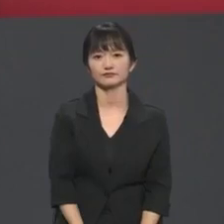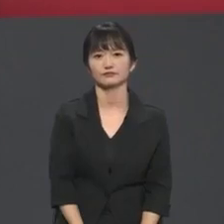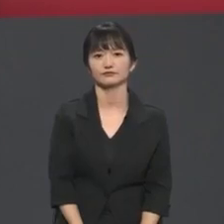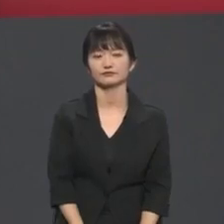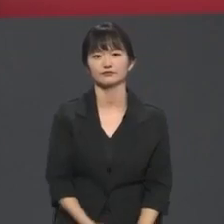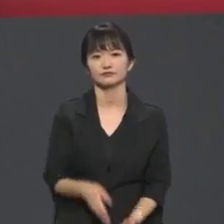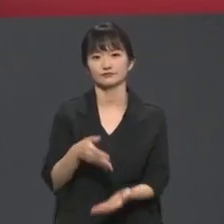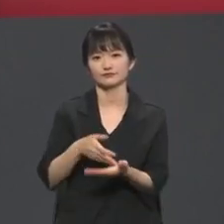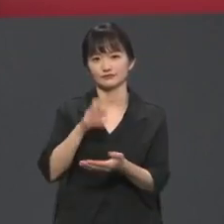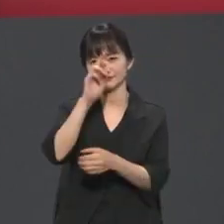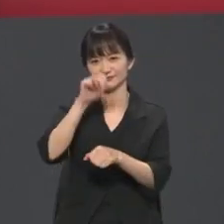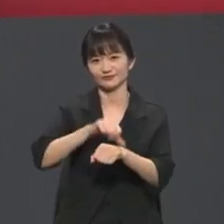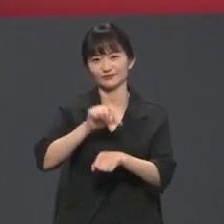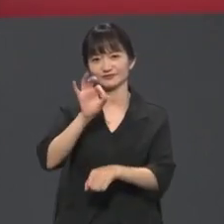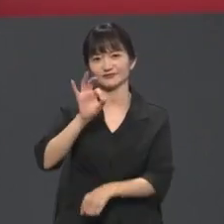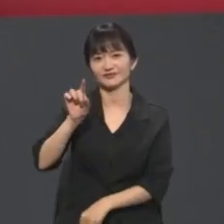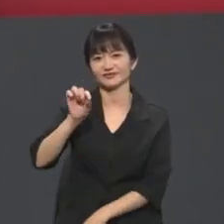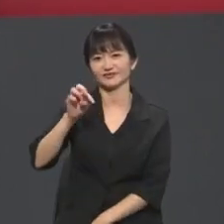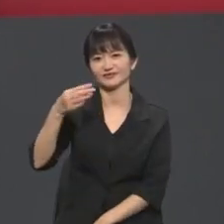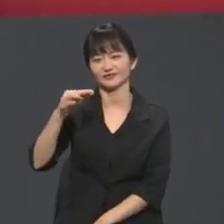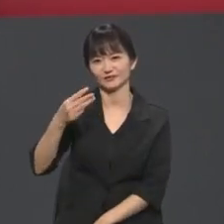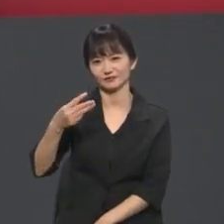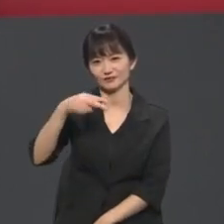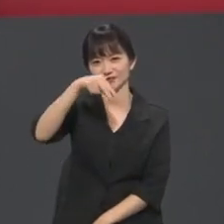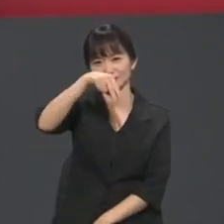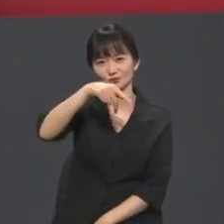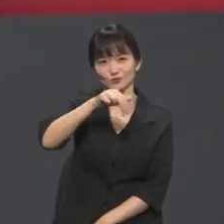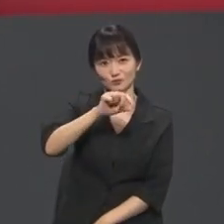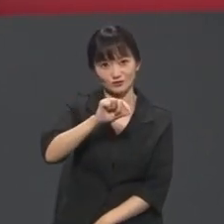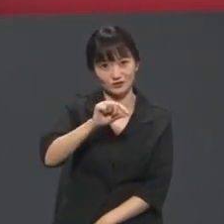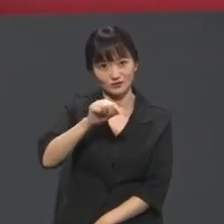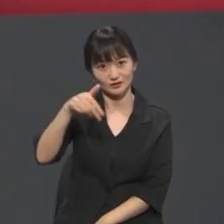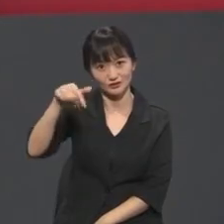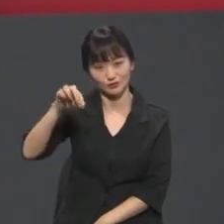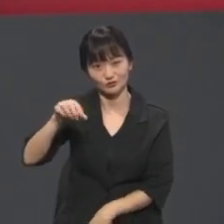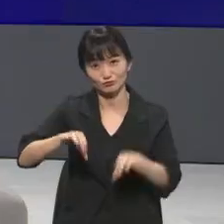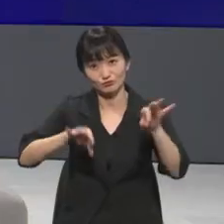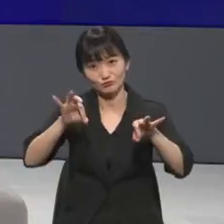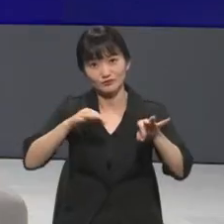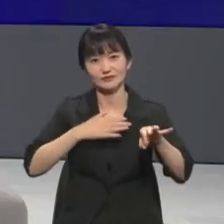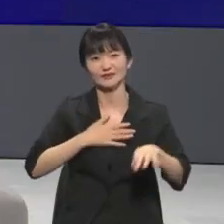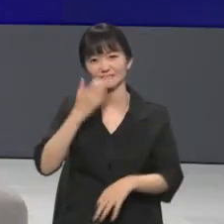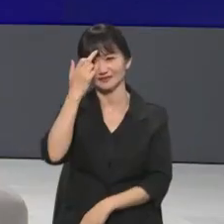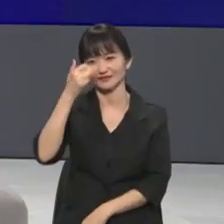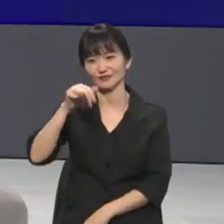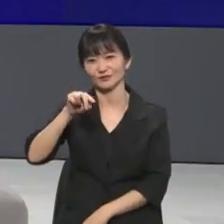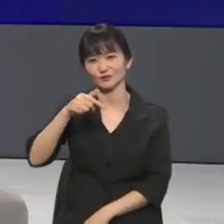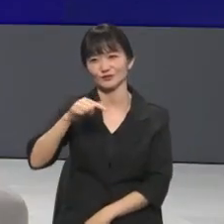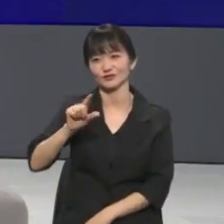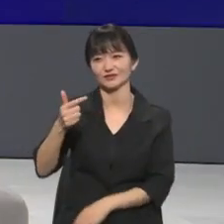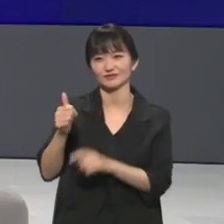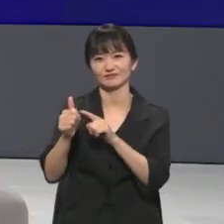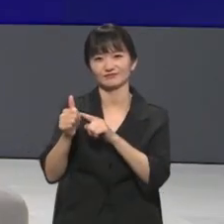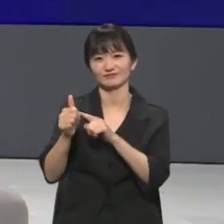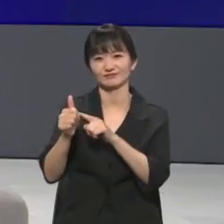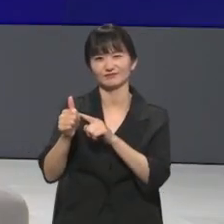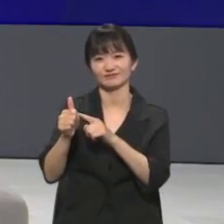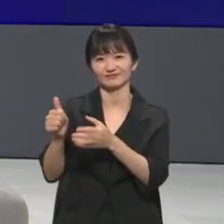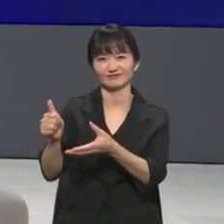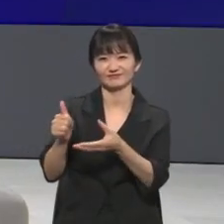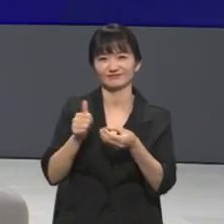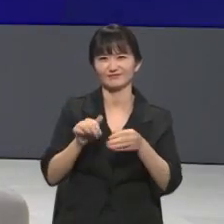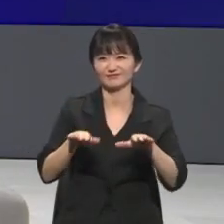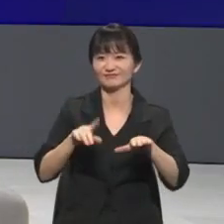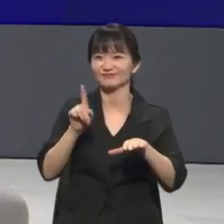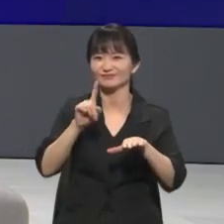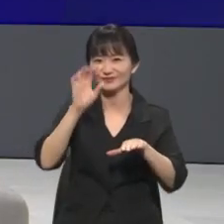네, 뉴스5의 아이돌 송중기냐 차은우냐 아니다. 나는 최규진이다. 네, 우리 보니보니 최규진 기자 나왔습니다. 네,